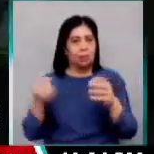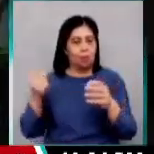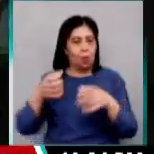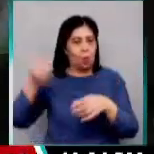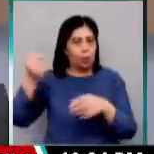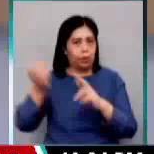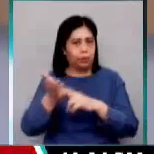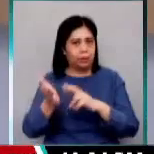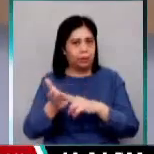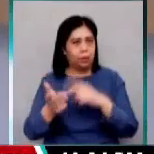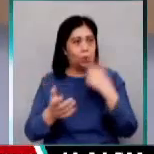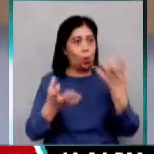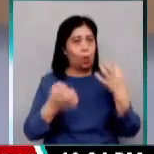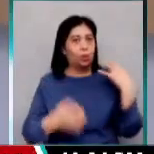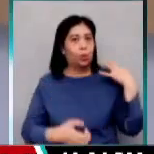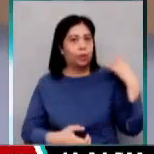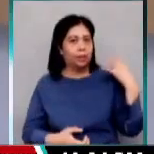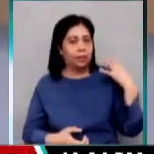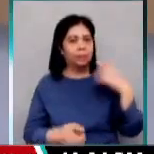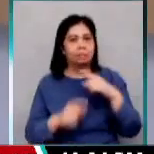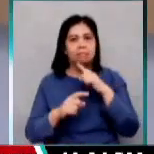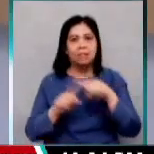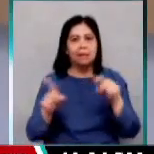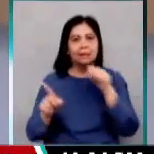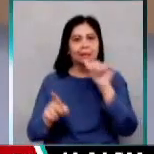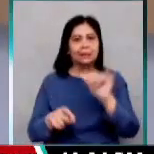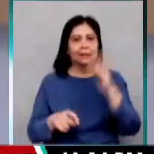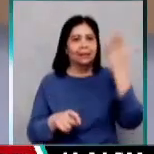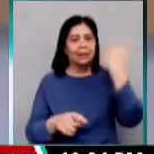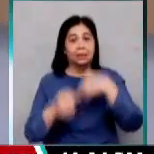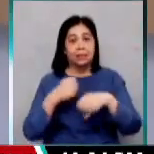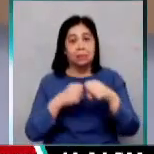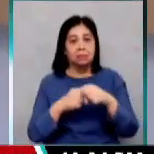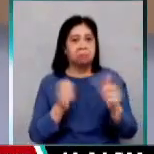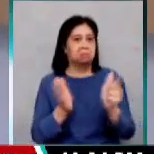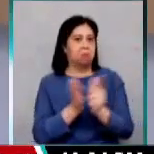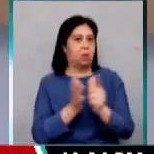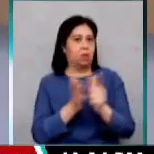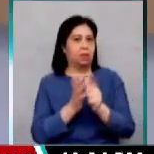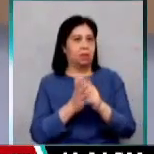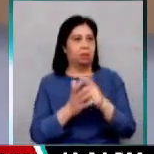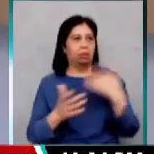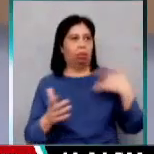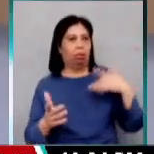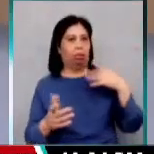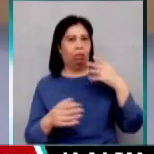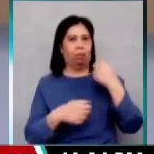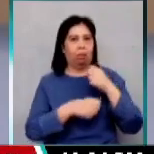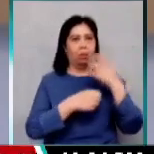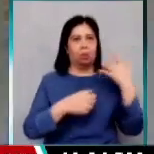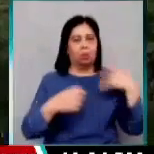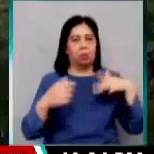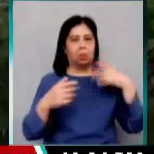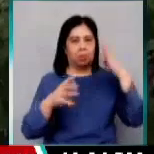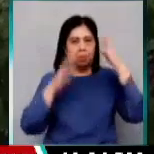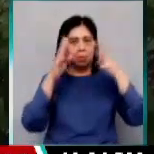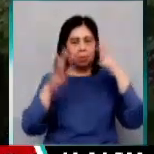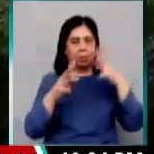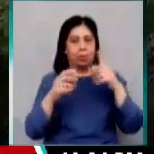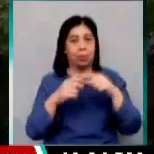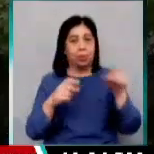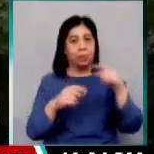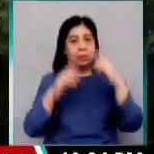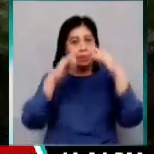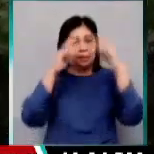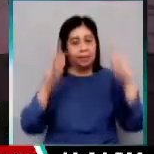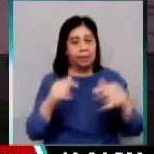kumandidato. Pero hindi gaya ng mga nakaraang taon, bawal muna ang mga gimmick sa filing ng COC. Sa garden tent ng isang hotel